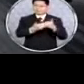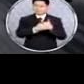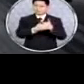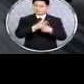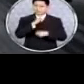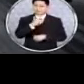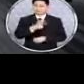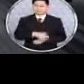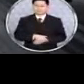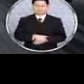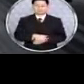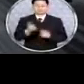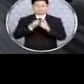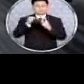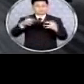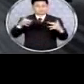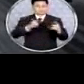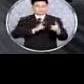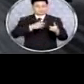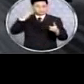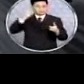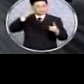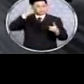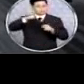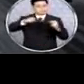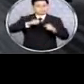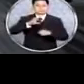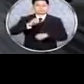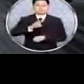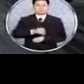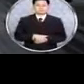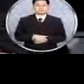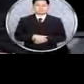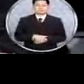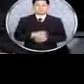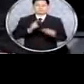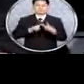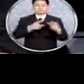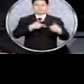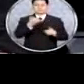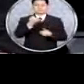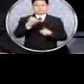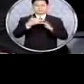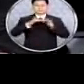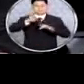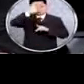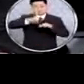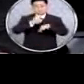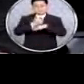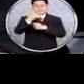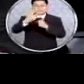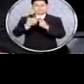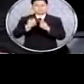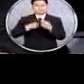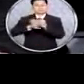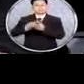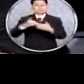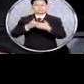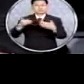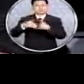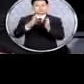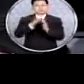善意？对此你是否有新的思考及做法？蔡女士，民进党执政8年中，在外交领域上